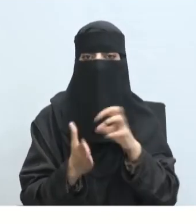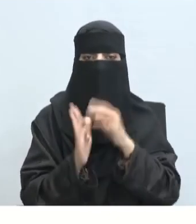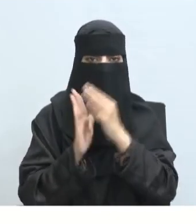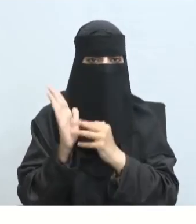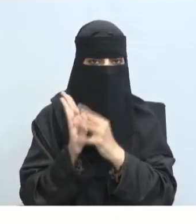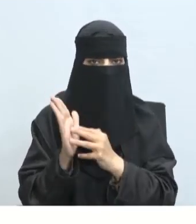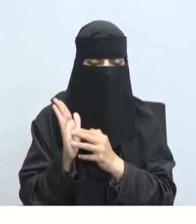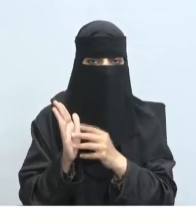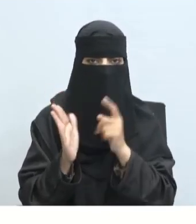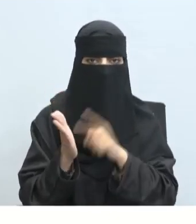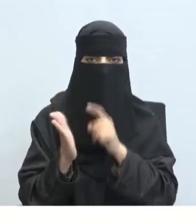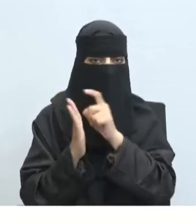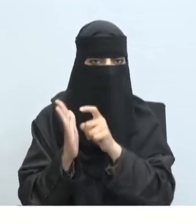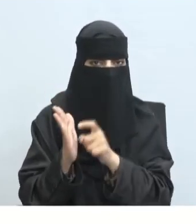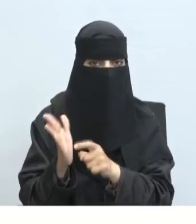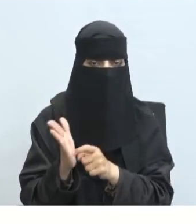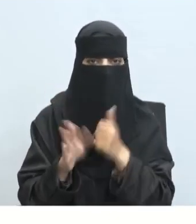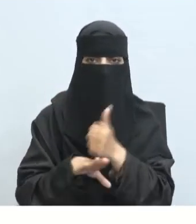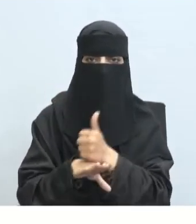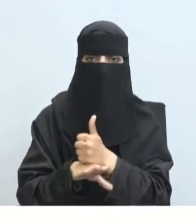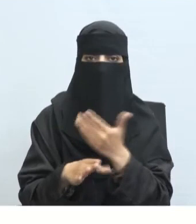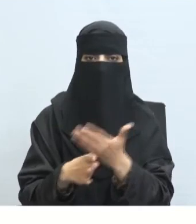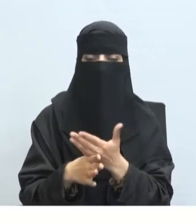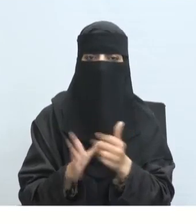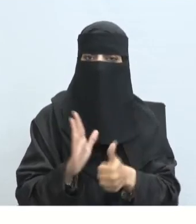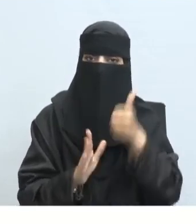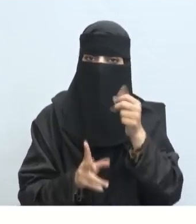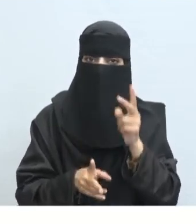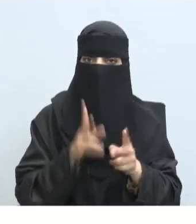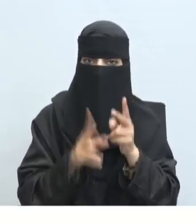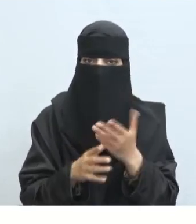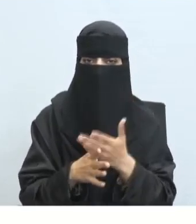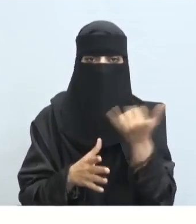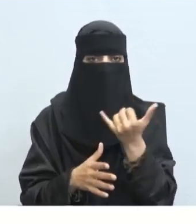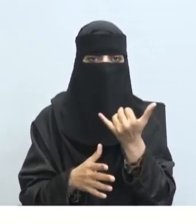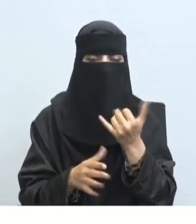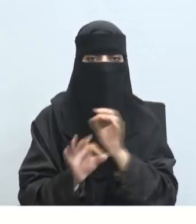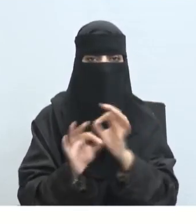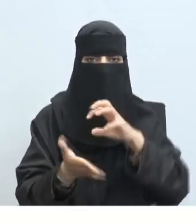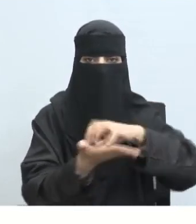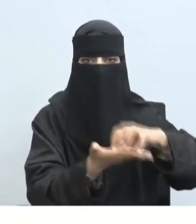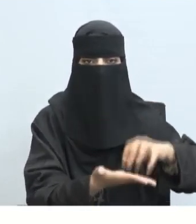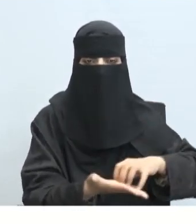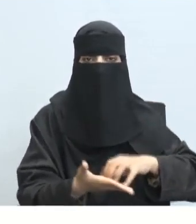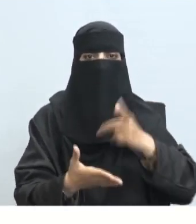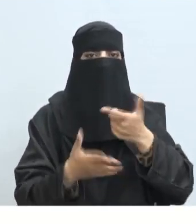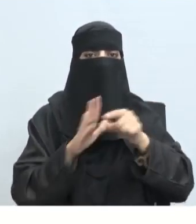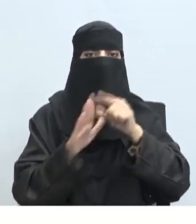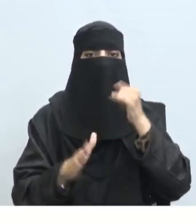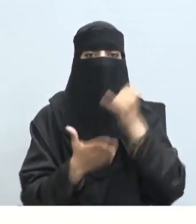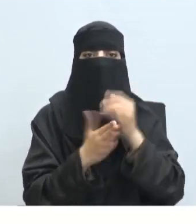مسودات وضع الاسئله وهي عناصر الرئيسه كما ذكرنا في نجاح الفعاليه ما اهميه تجهيز المنصه من الجمهور